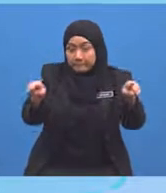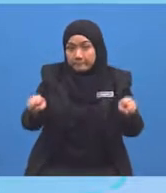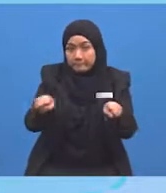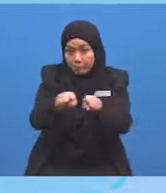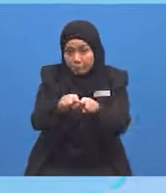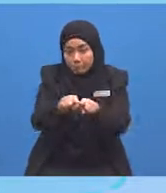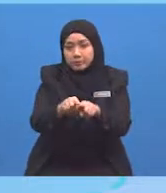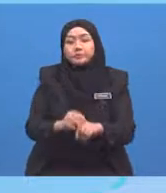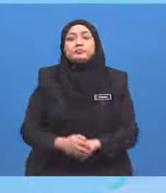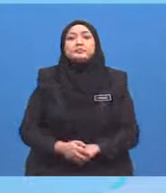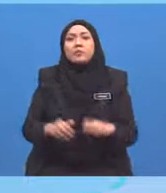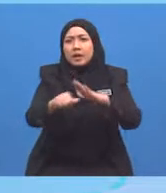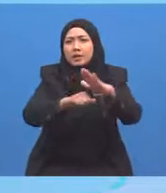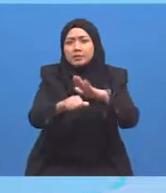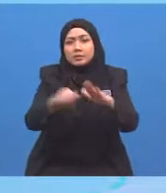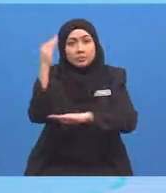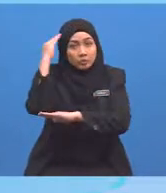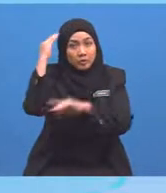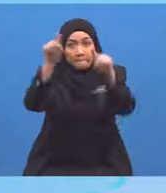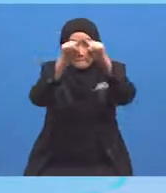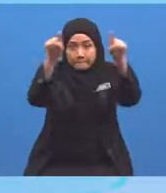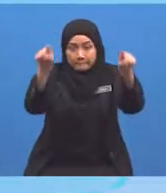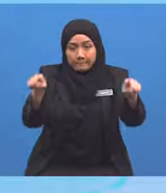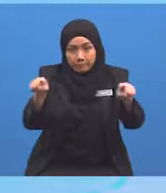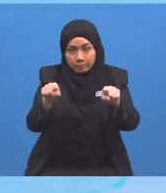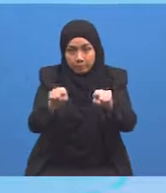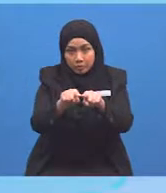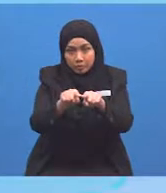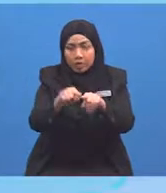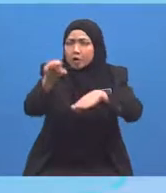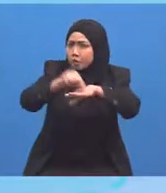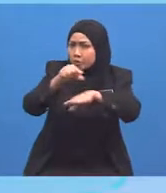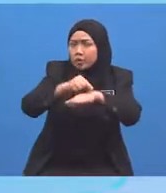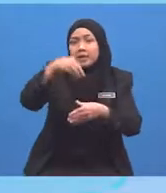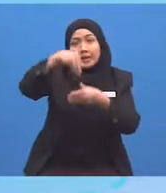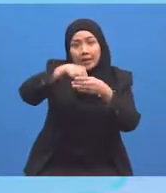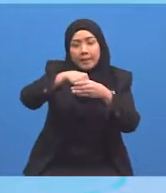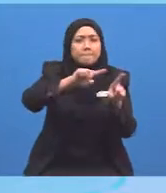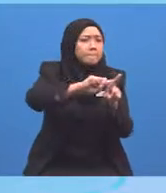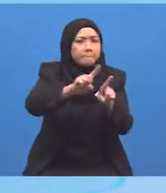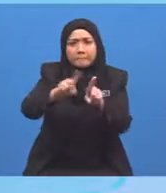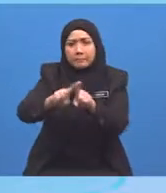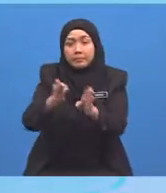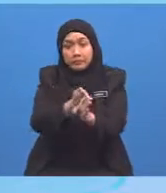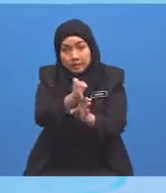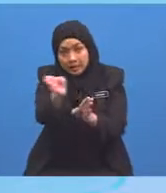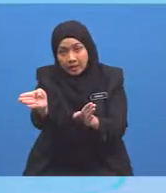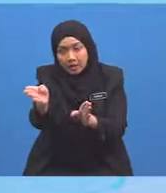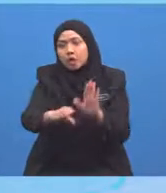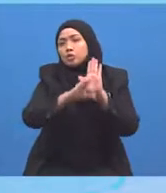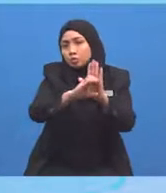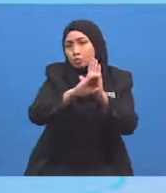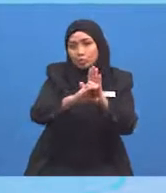Asas pengetahuan poligon digunakan dalam pelbagai bidang, contohnya